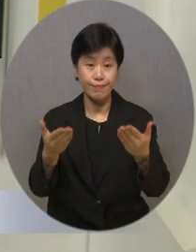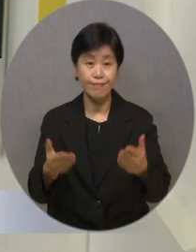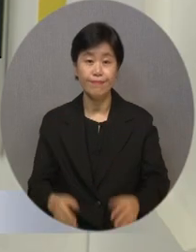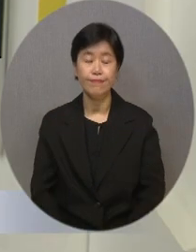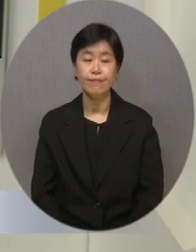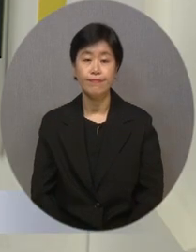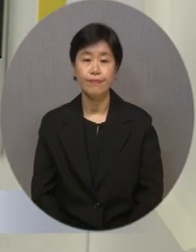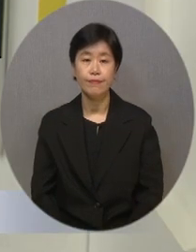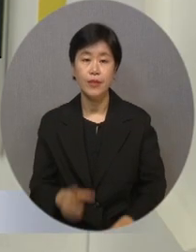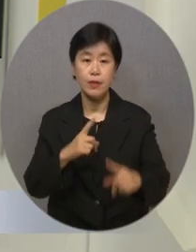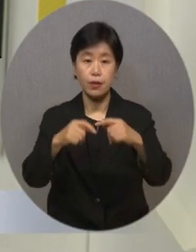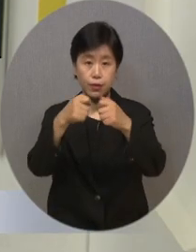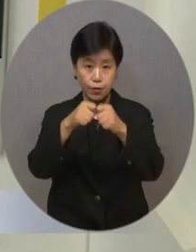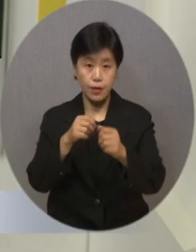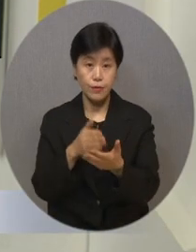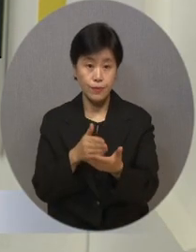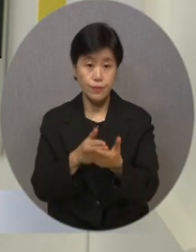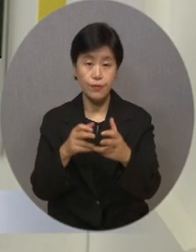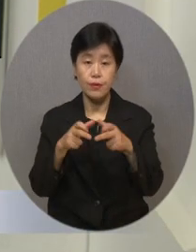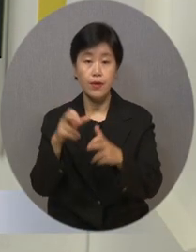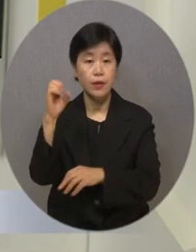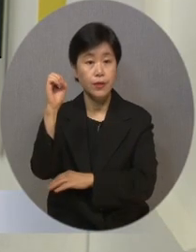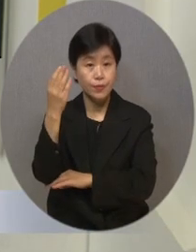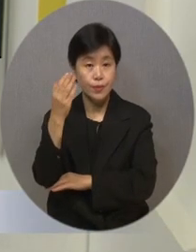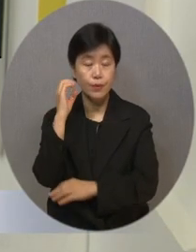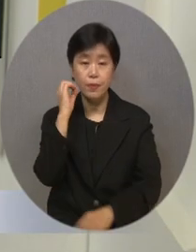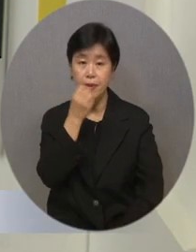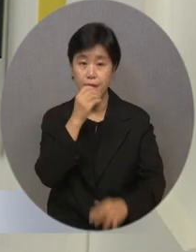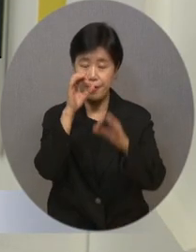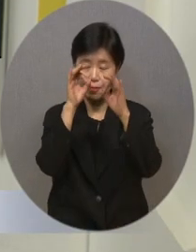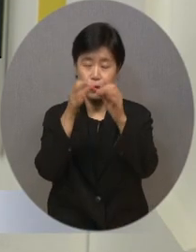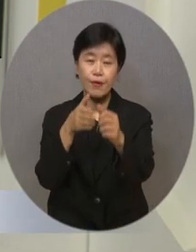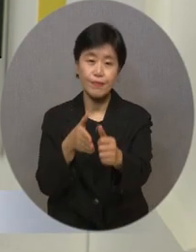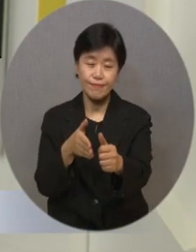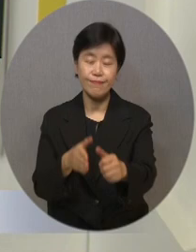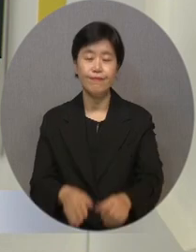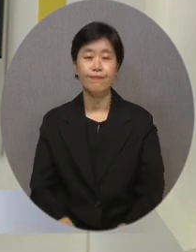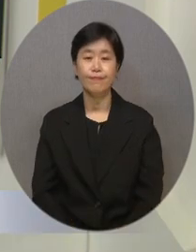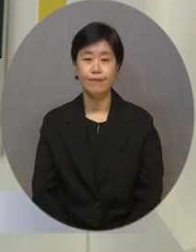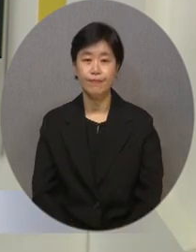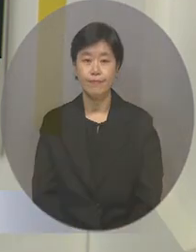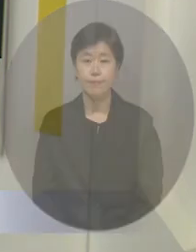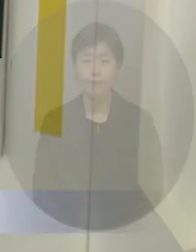했습니다 더 자세한 뉴스는 장애인 신문과 웰페어 뉴스 홈페이지를 통해 확인할 수 있습니다